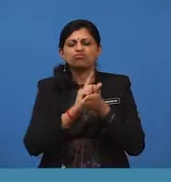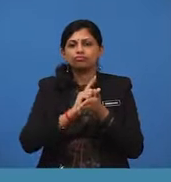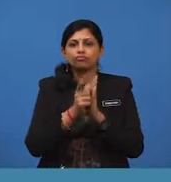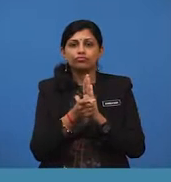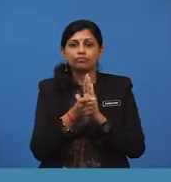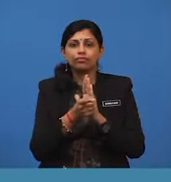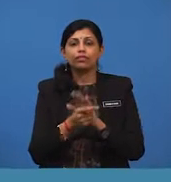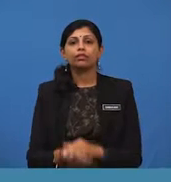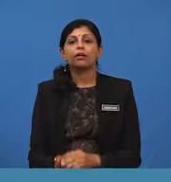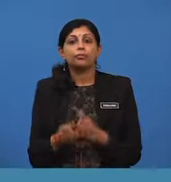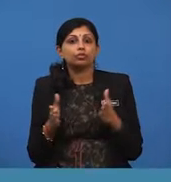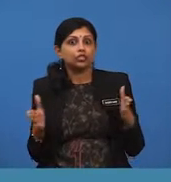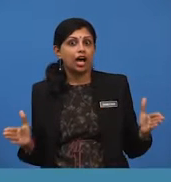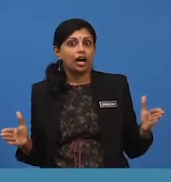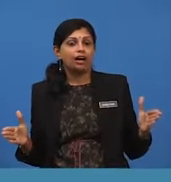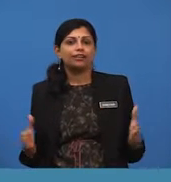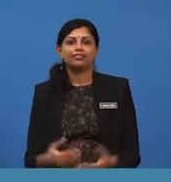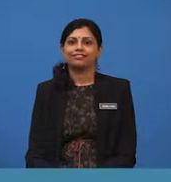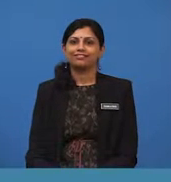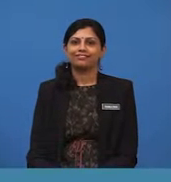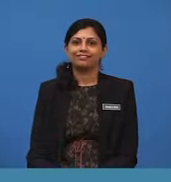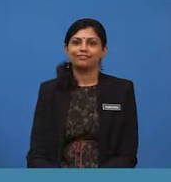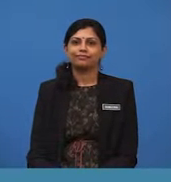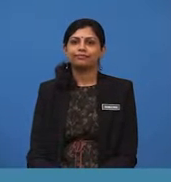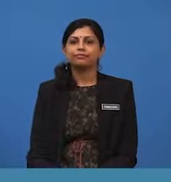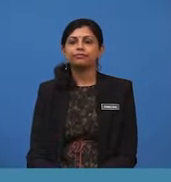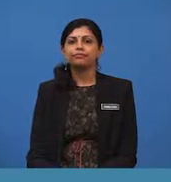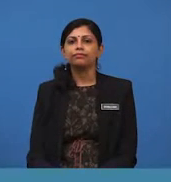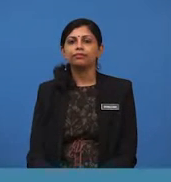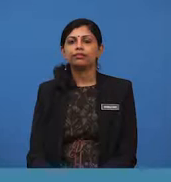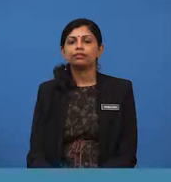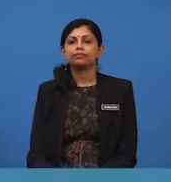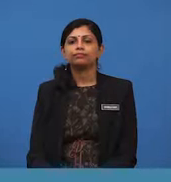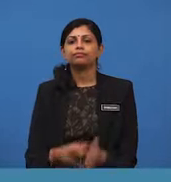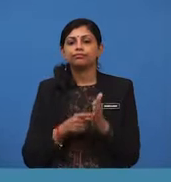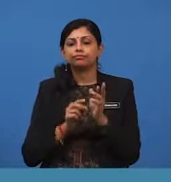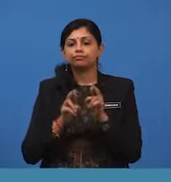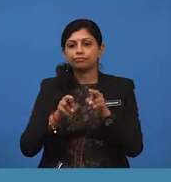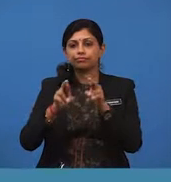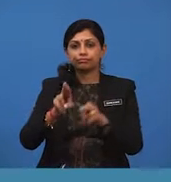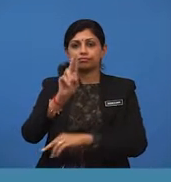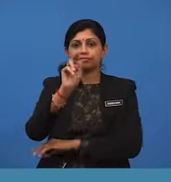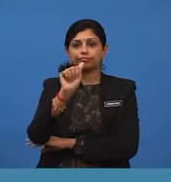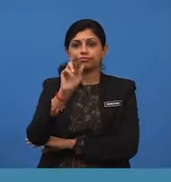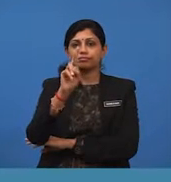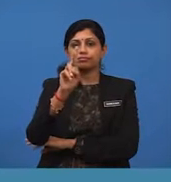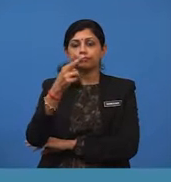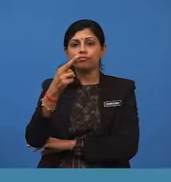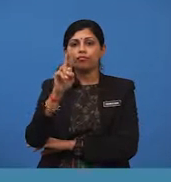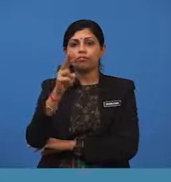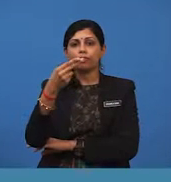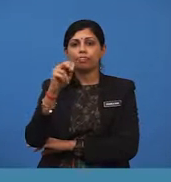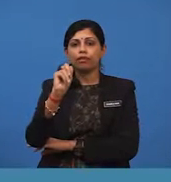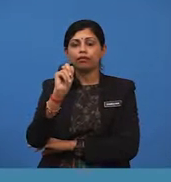galvanometer menjadi besar. Ini menunjukkan bahawa arus aruhan bertambah